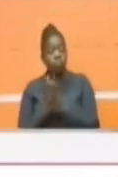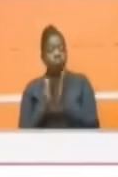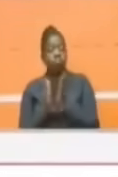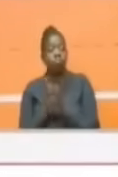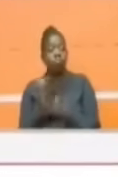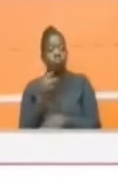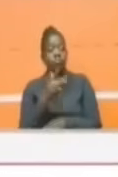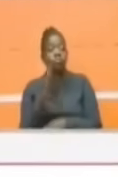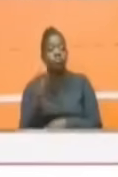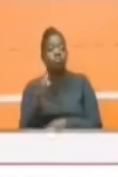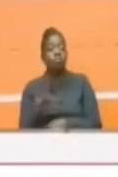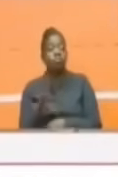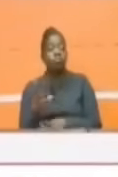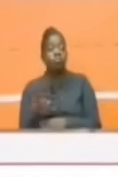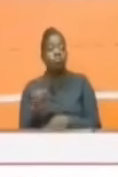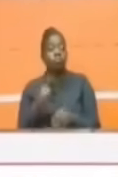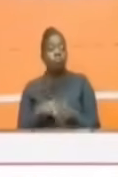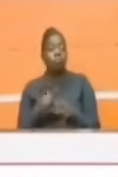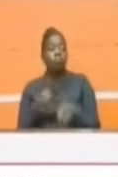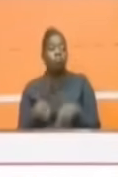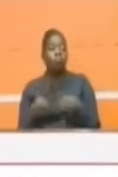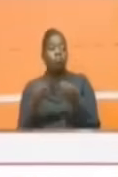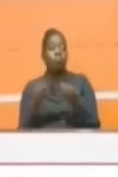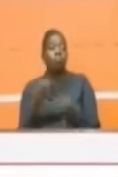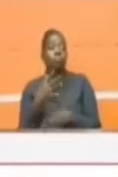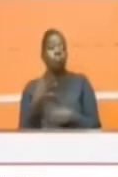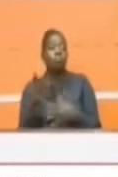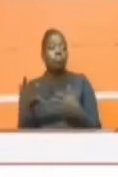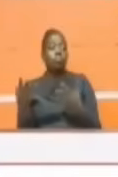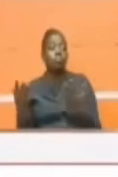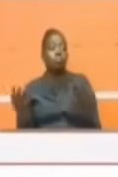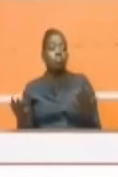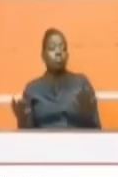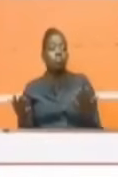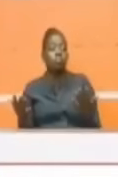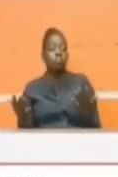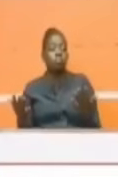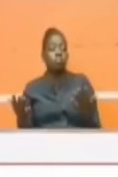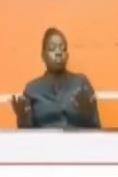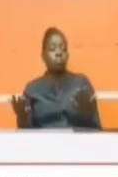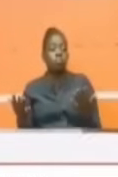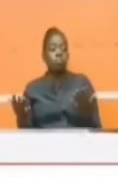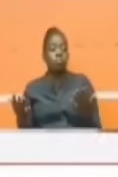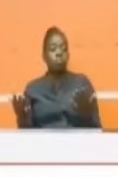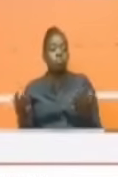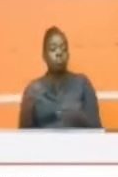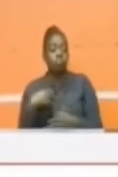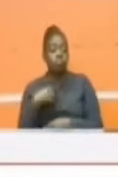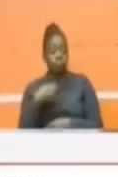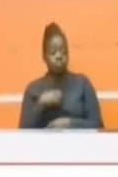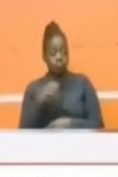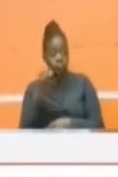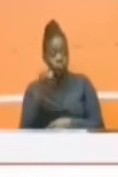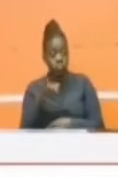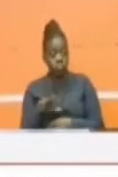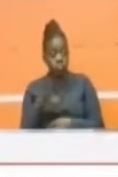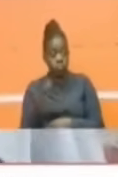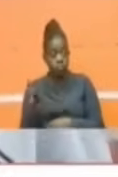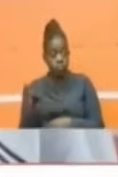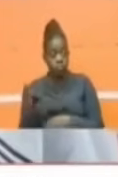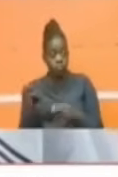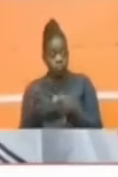ya anjula baada eno kugaba namba eno gundo no lakwane njeje la tukubawana jile wano mu baratifi ye nga anotilo